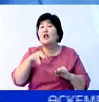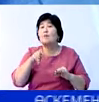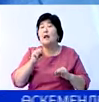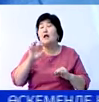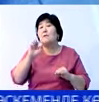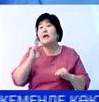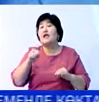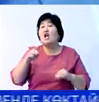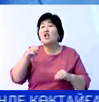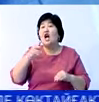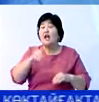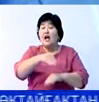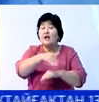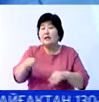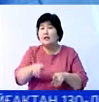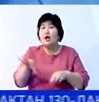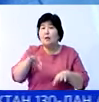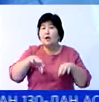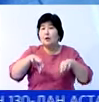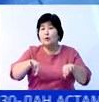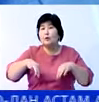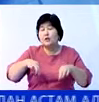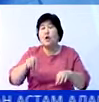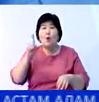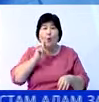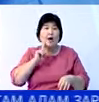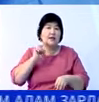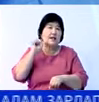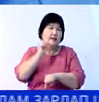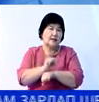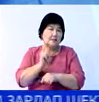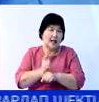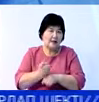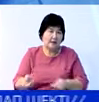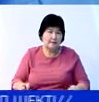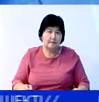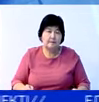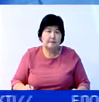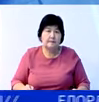Жалағаш ауданының шекарасына дейін барлық көлік құралдарының қозғалысына уақытша тыйым салынды.